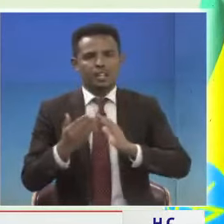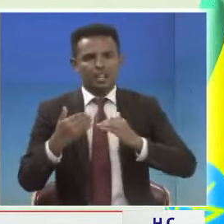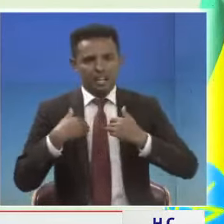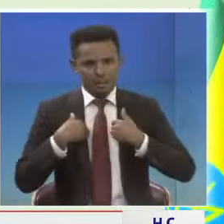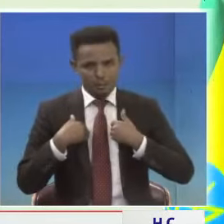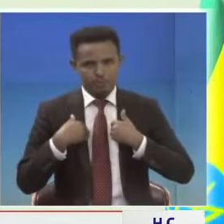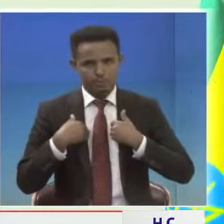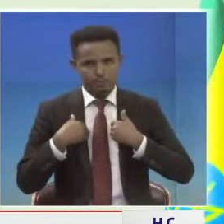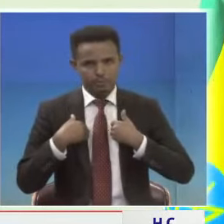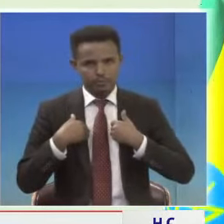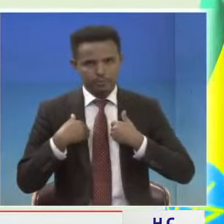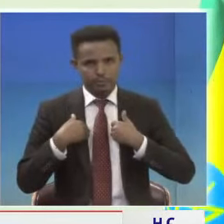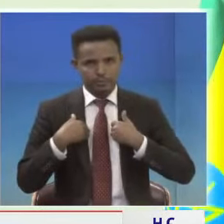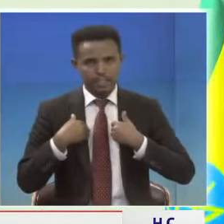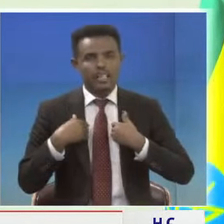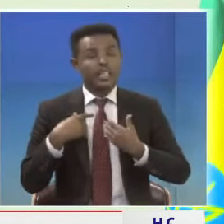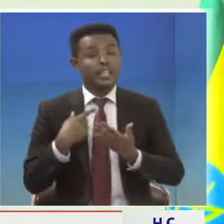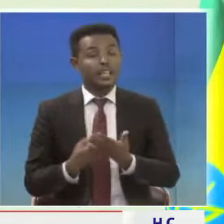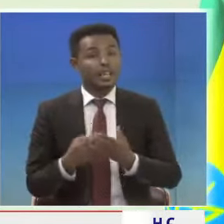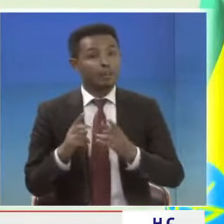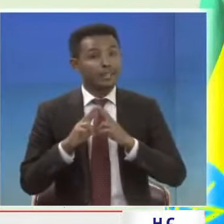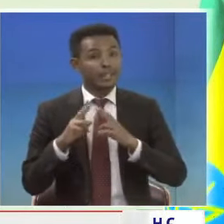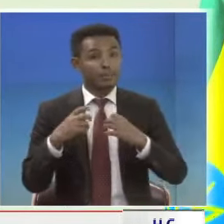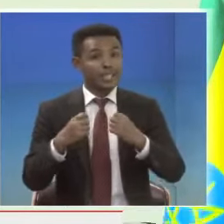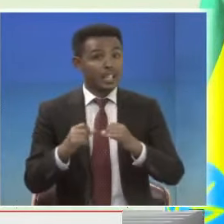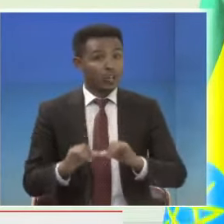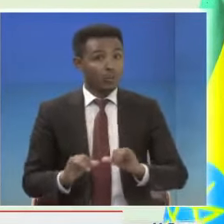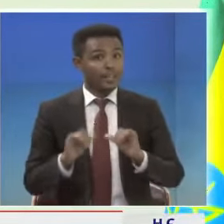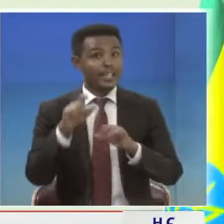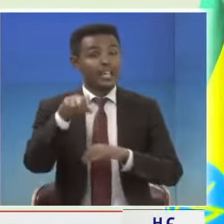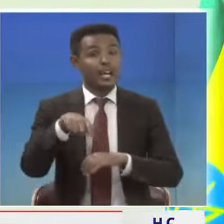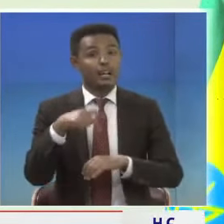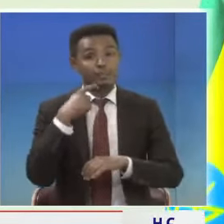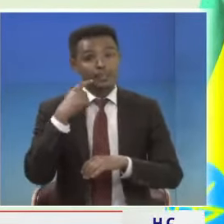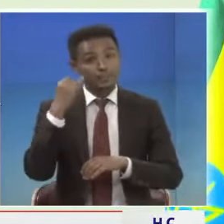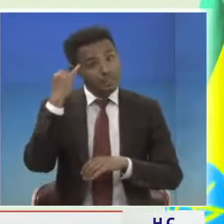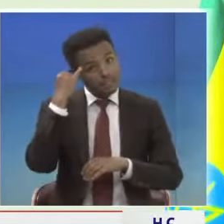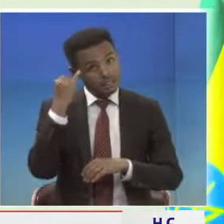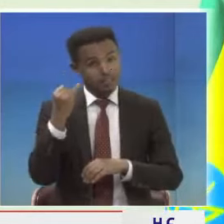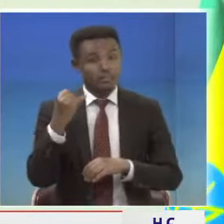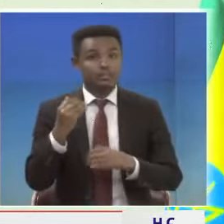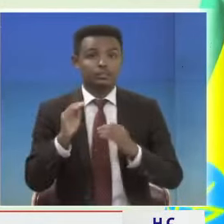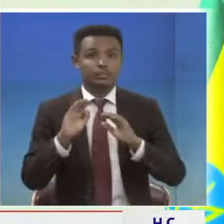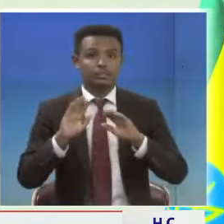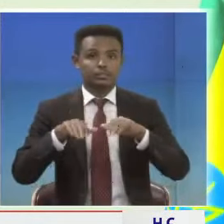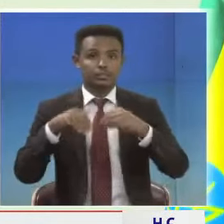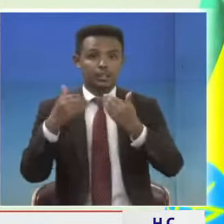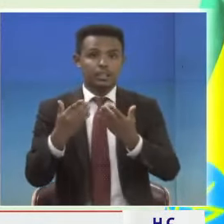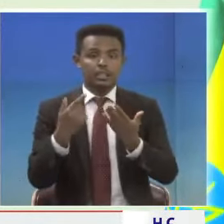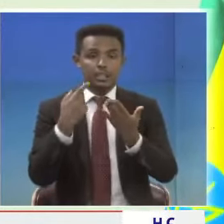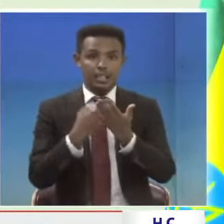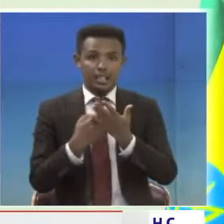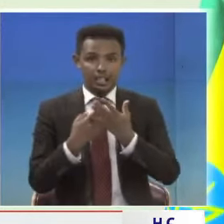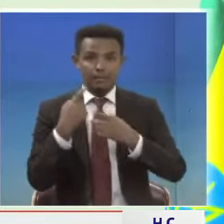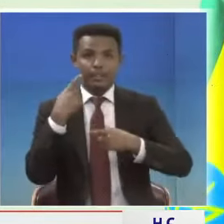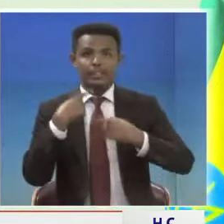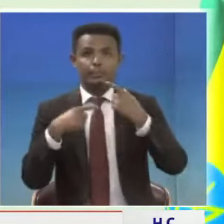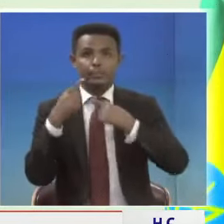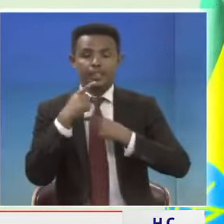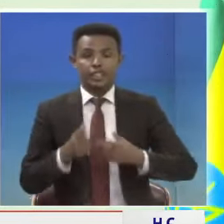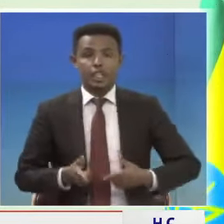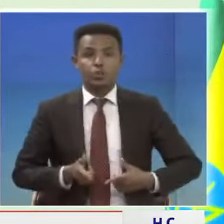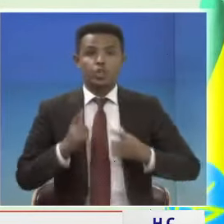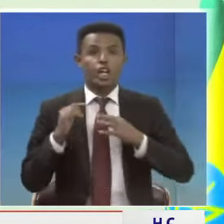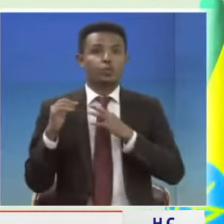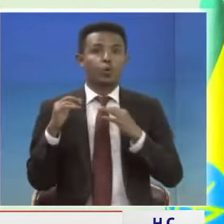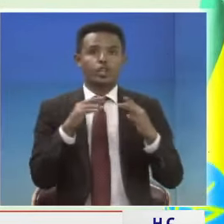ያለው። ይሄ በጣም ተጠናክሮ መቀጠል አለበት ብለን እንላለን። ይሄን የተቃጣብንን የህልውና